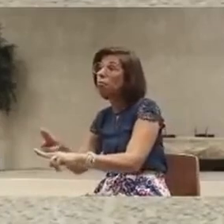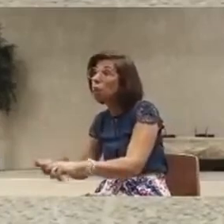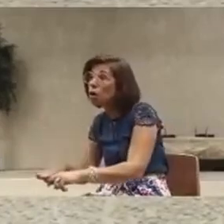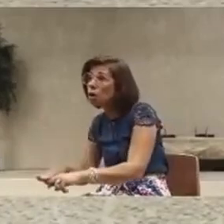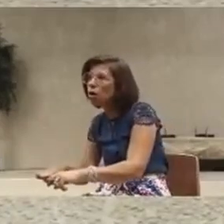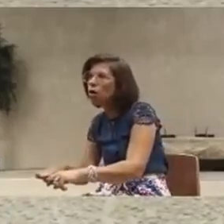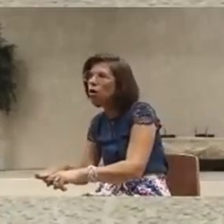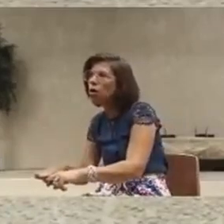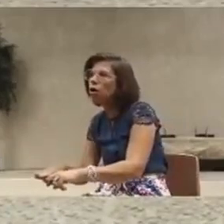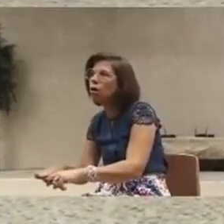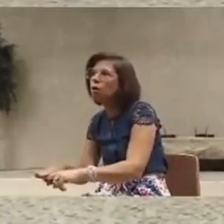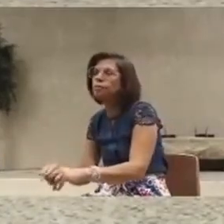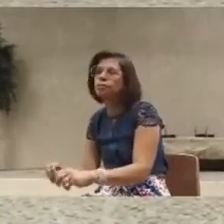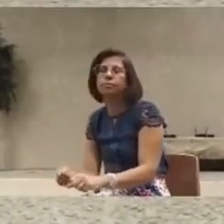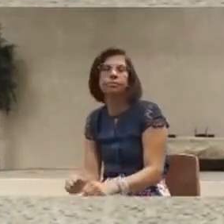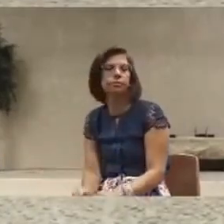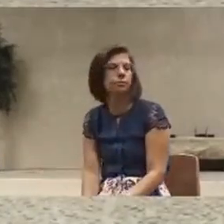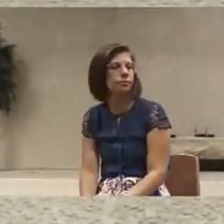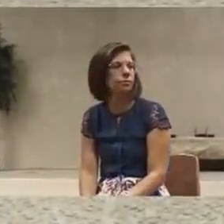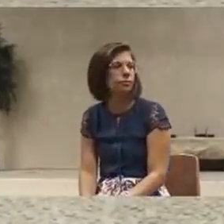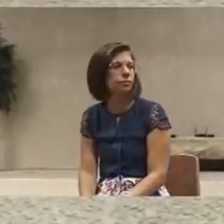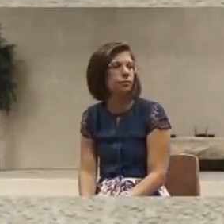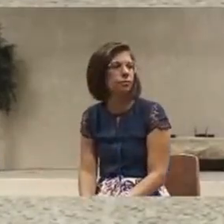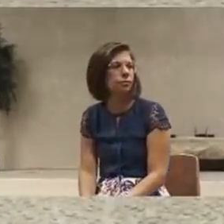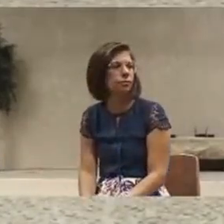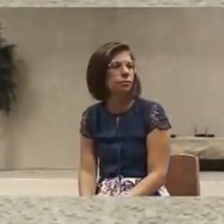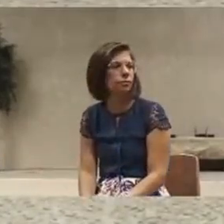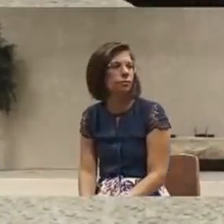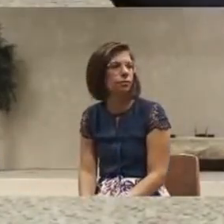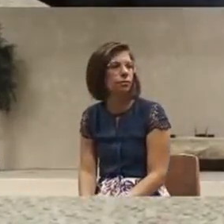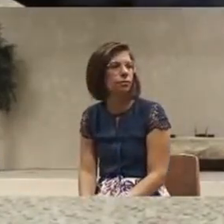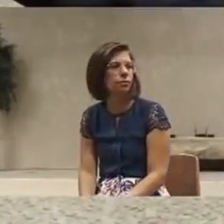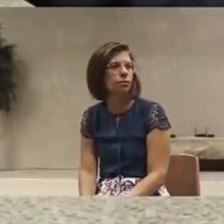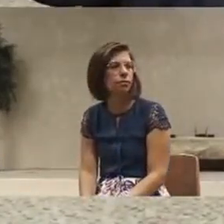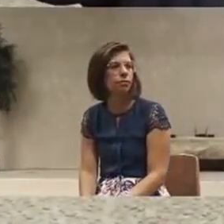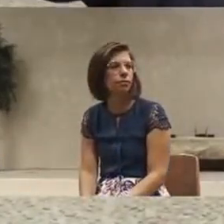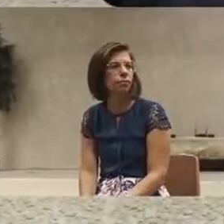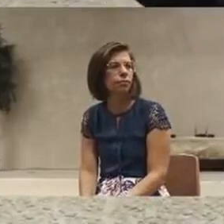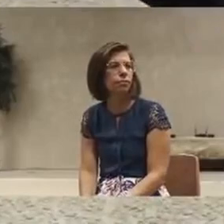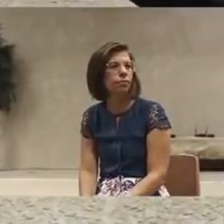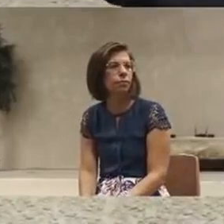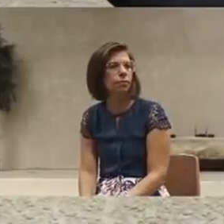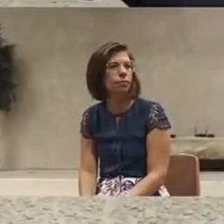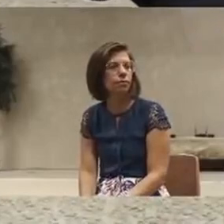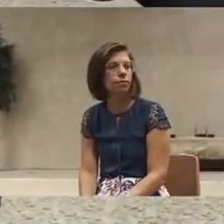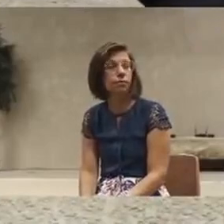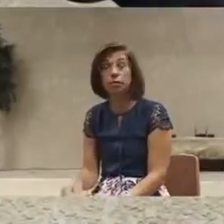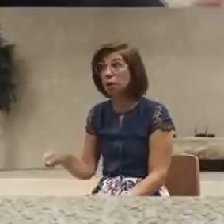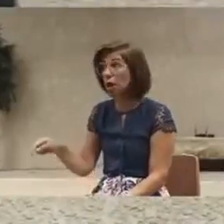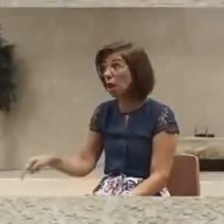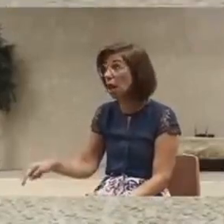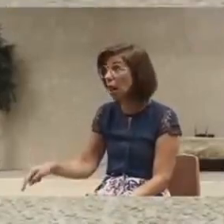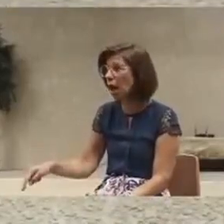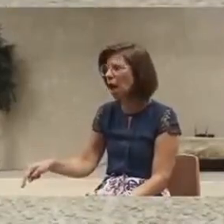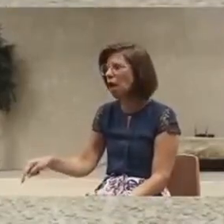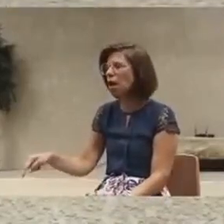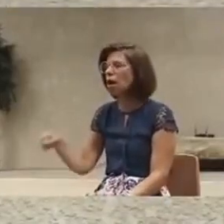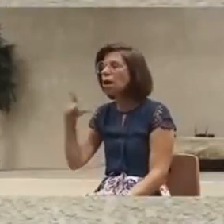Mais à peine à quelques mètres de ça, il n'a pas pu atteindre. Il est mort, on l'a retrouvé sec comme une